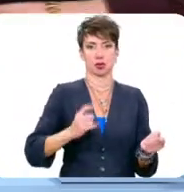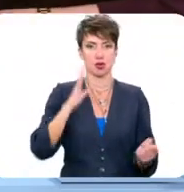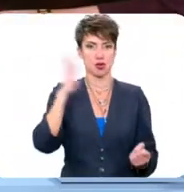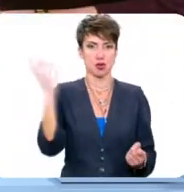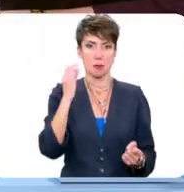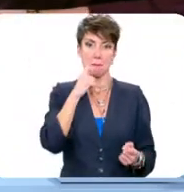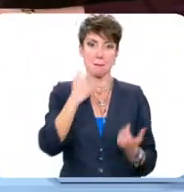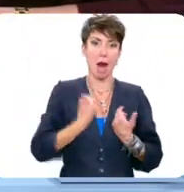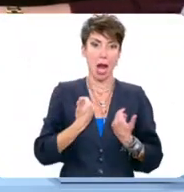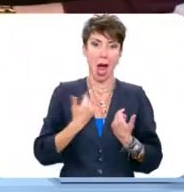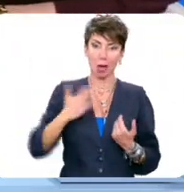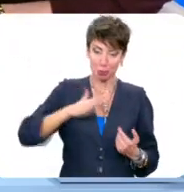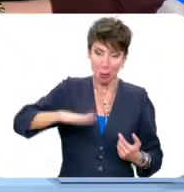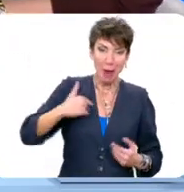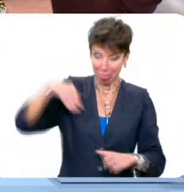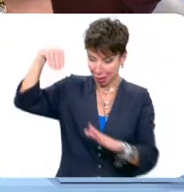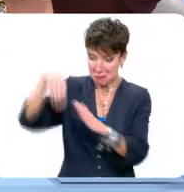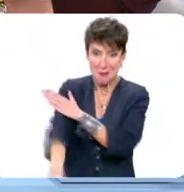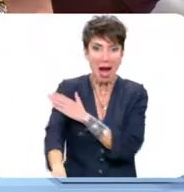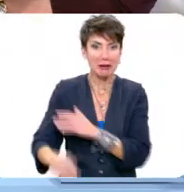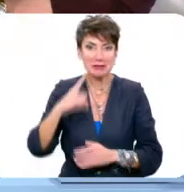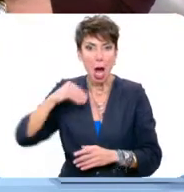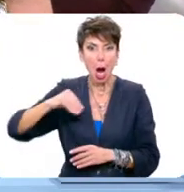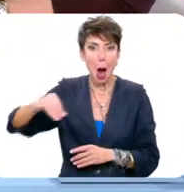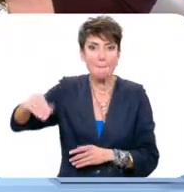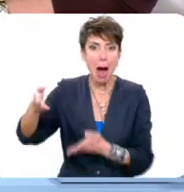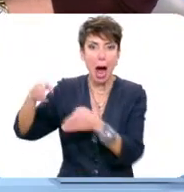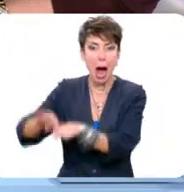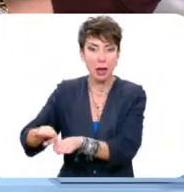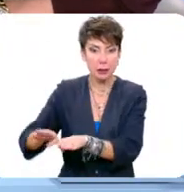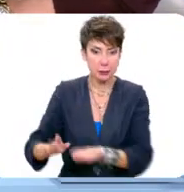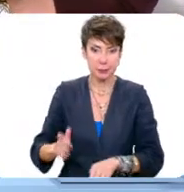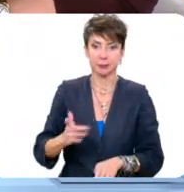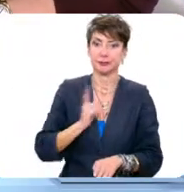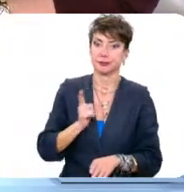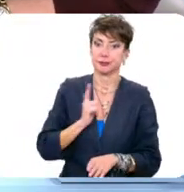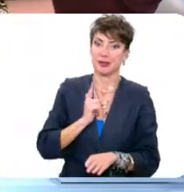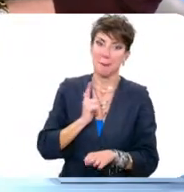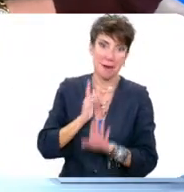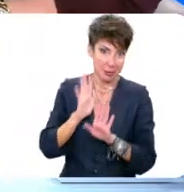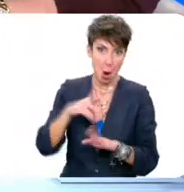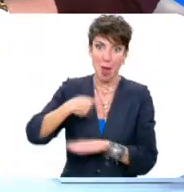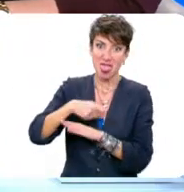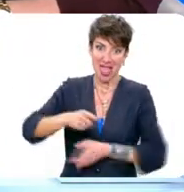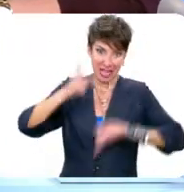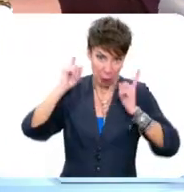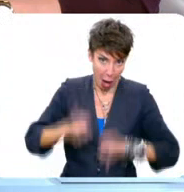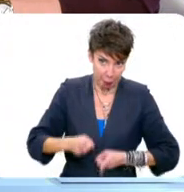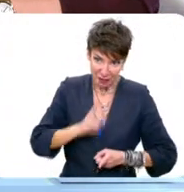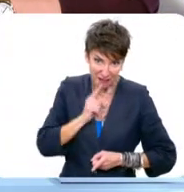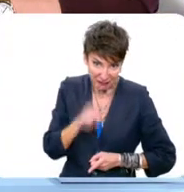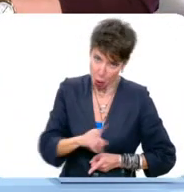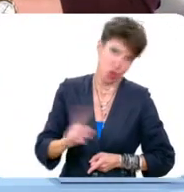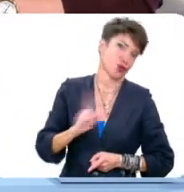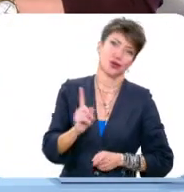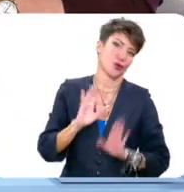είναι, έτσι. Της προκαλεί ένα πόνο. Δεν σημαίνει ότι έγινε το δικαστήριο. Όχι, να της εξηγήσουμε αυτό. Δεν έγινε το δικαστήριο, αλλά της προκαλεί αυτό ένα πόνο. Και εγώ θέλω να